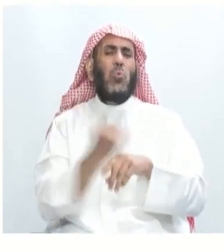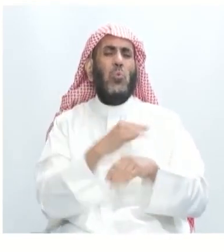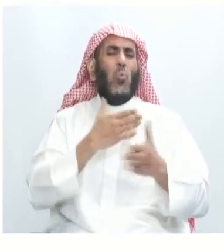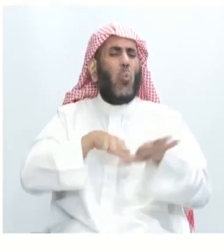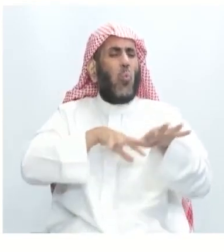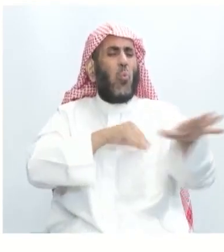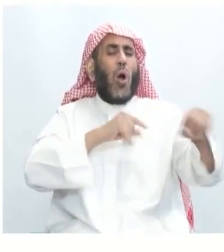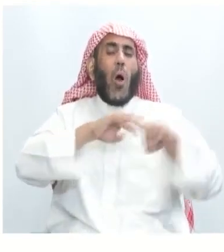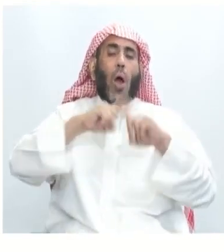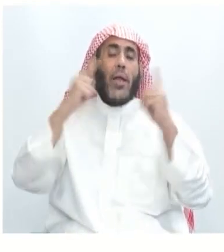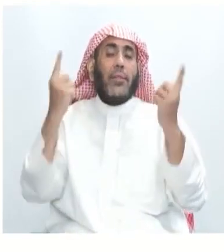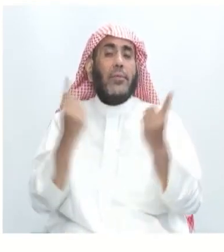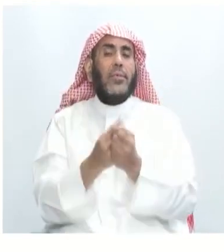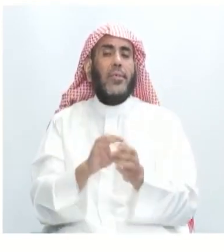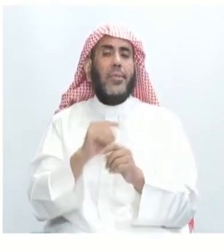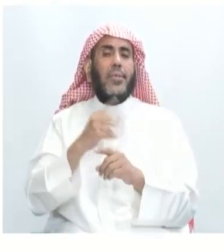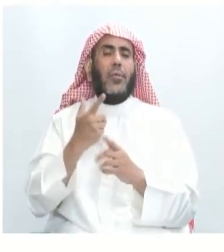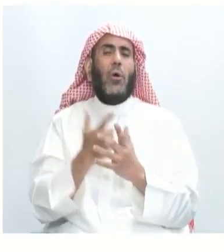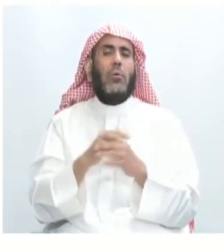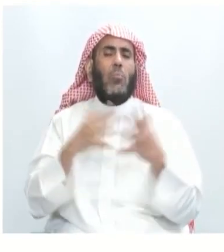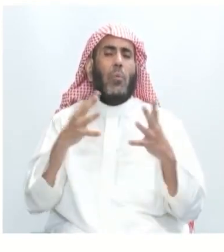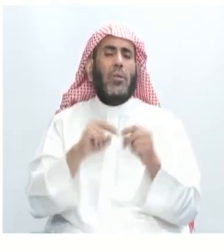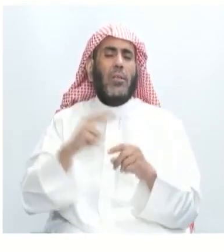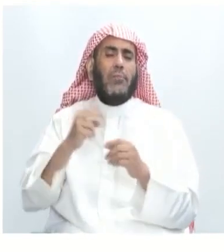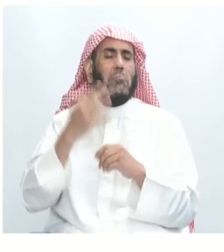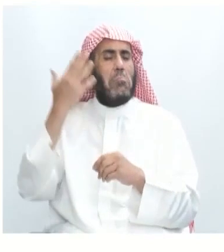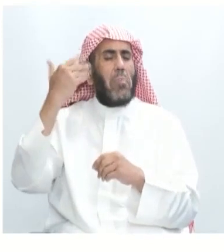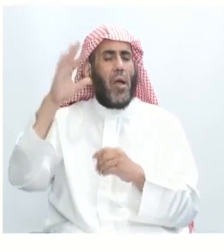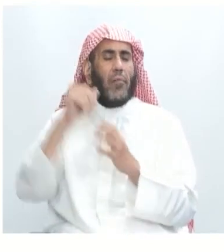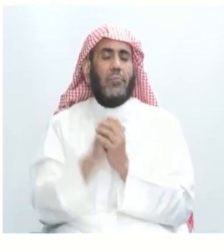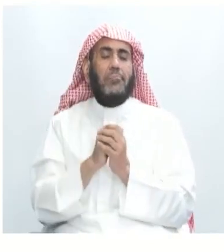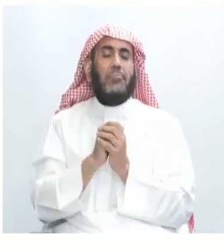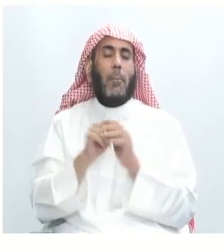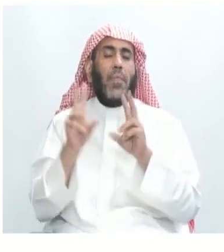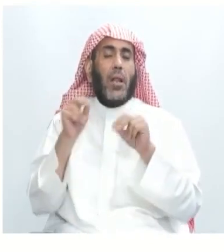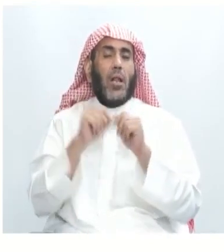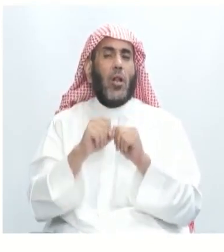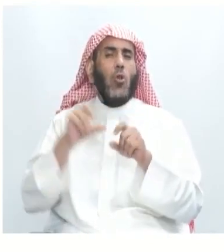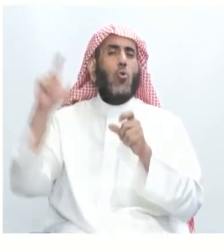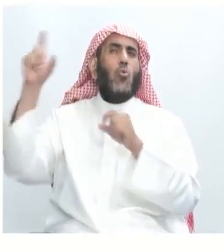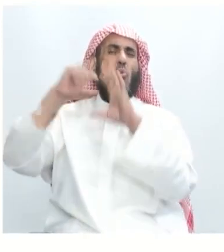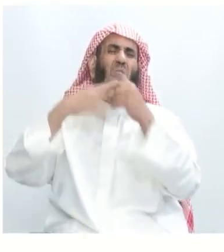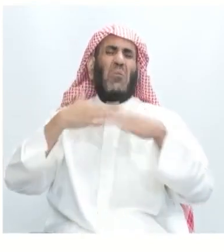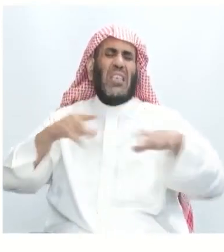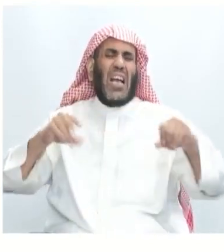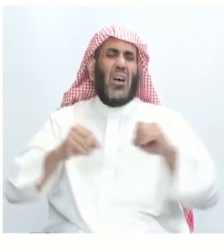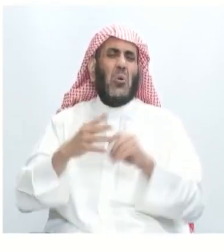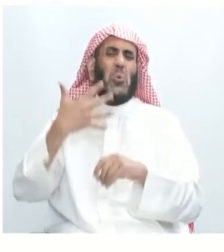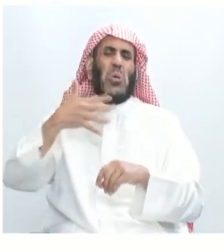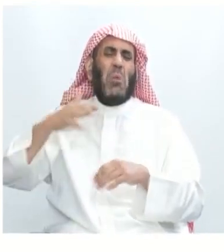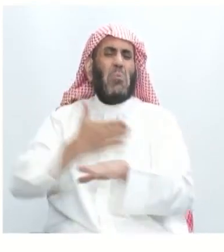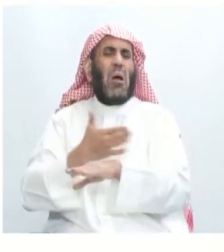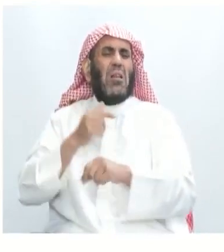اي اي ظاهره اخرى بيمكنك تختار ظواهر اخرى تختلف عن هذه او تختار من هذه الظواهر مثلا الكسوف او التصحر او تاخر الشباب